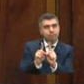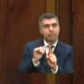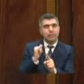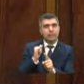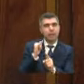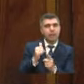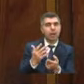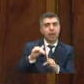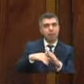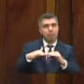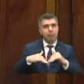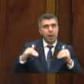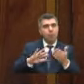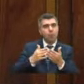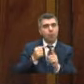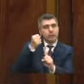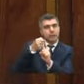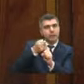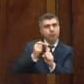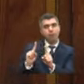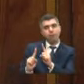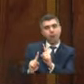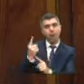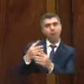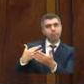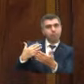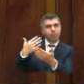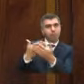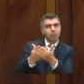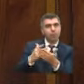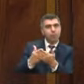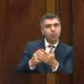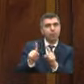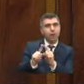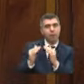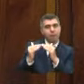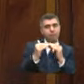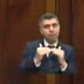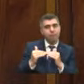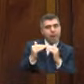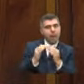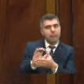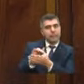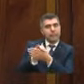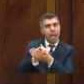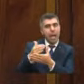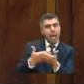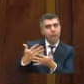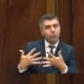مختلف المجالات، دأبت الحكومة منذ البداية على تغليب أسلوب التوافق والتعاون